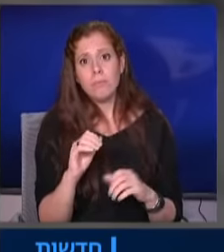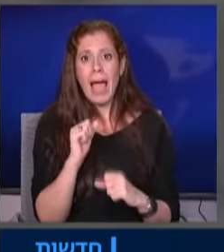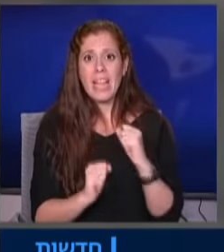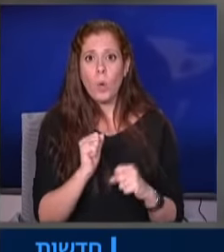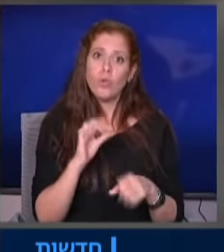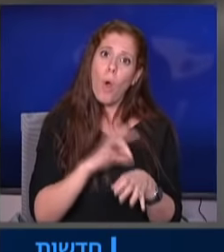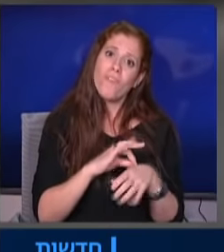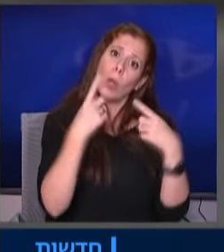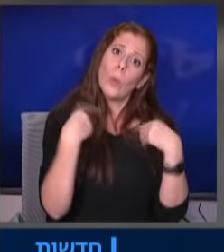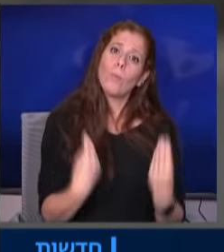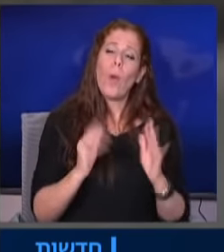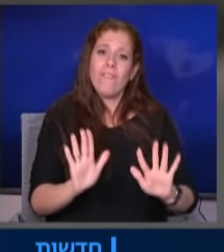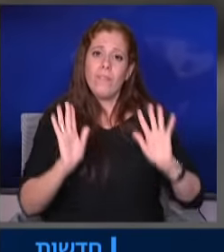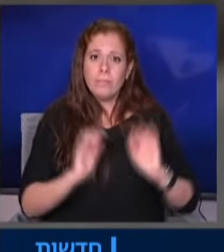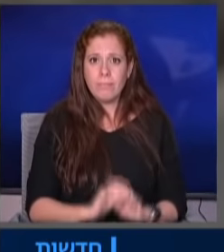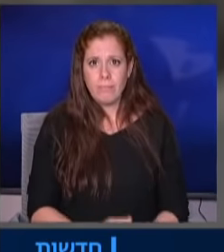טוב.